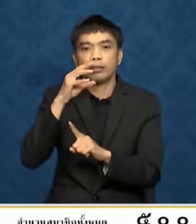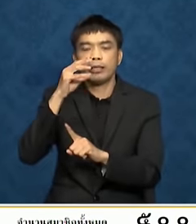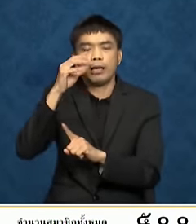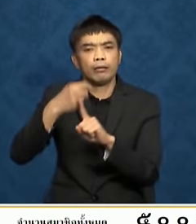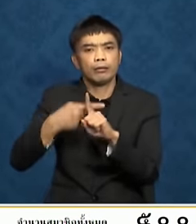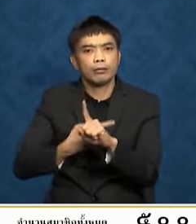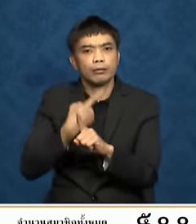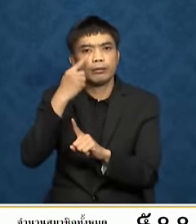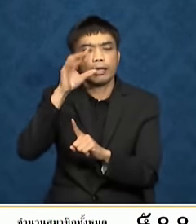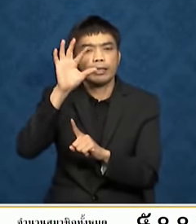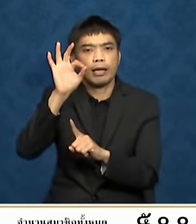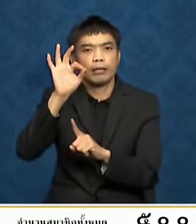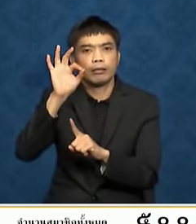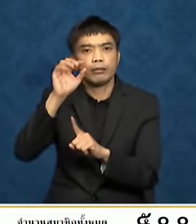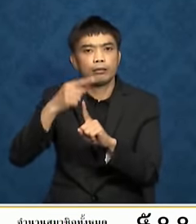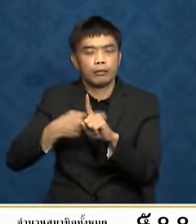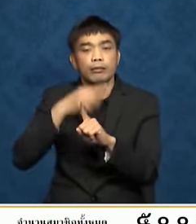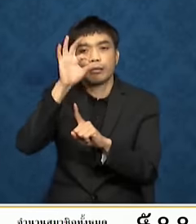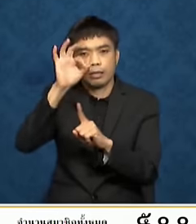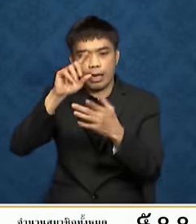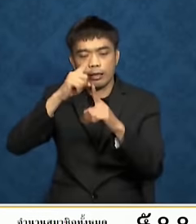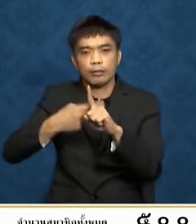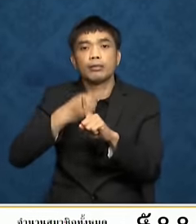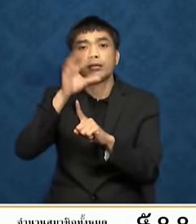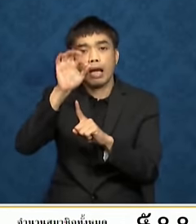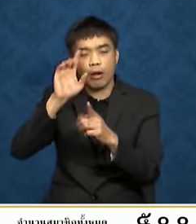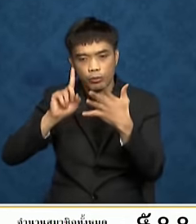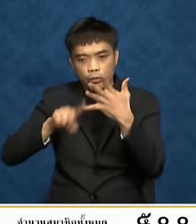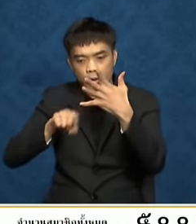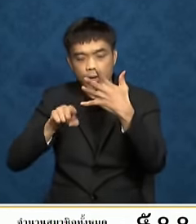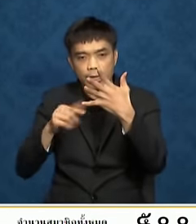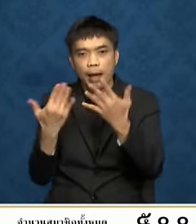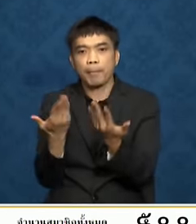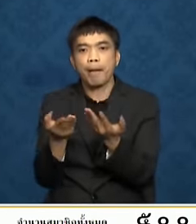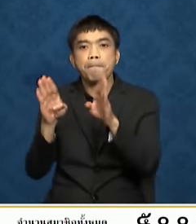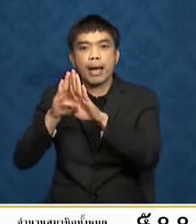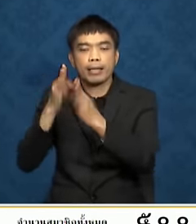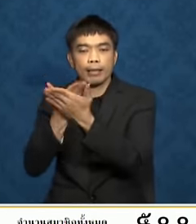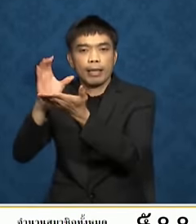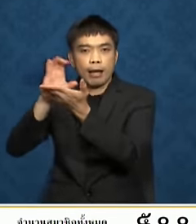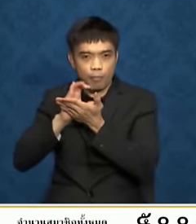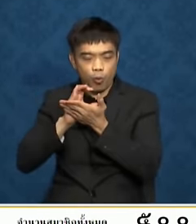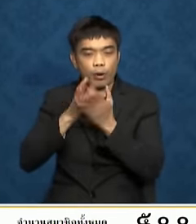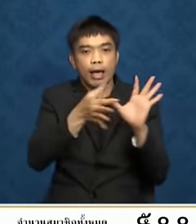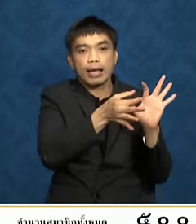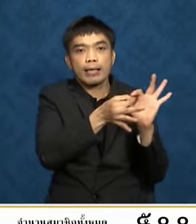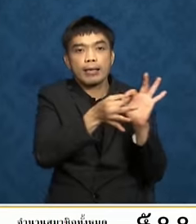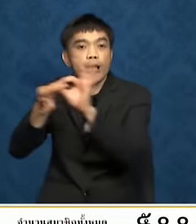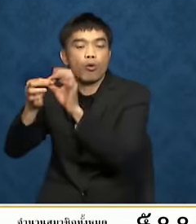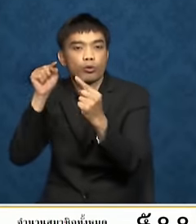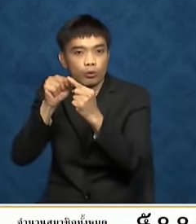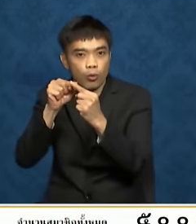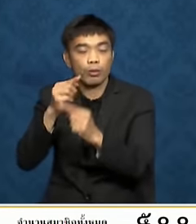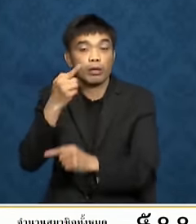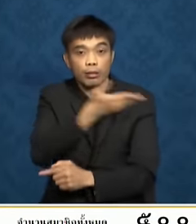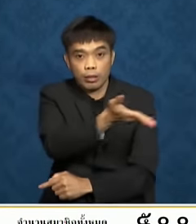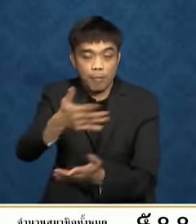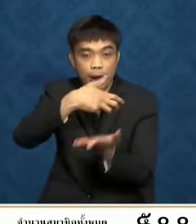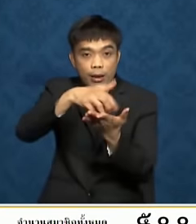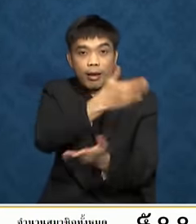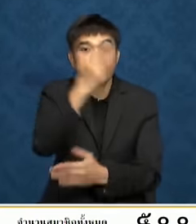ของกองทัพเนี่ยใช้ทันนะรวมทั้งใช้ไปในปีนี้แล้วก็งบผูกพันด้วยทันนะอันนี้เรียนให้ท่าน